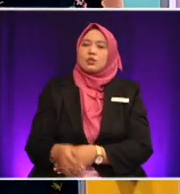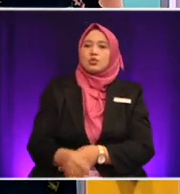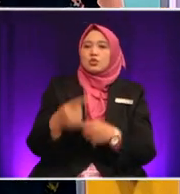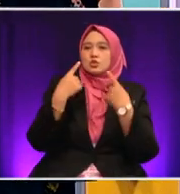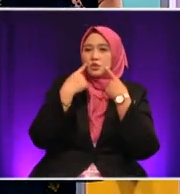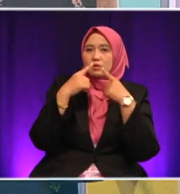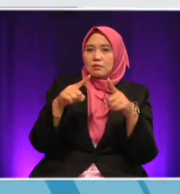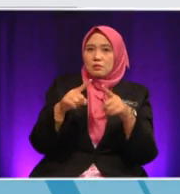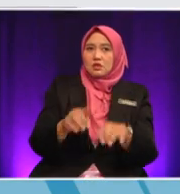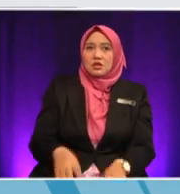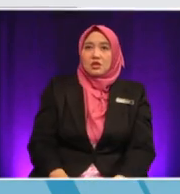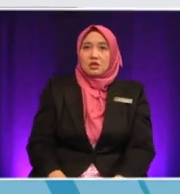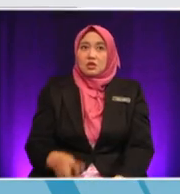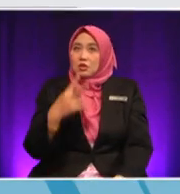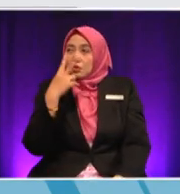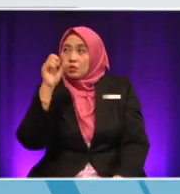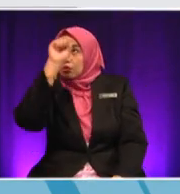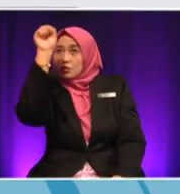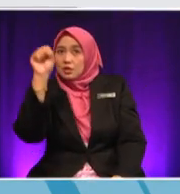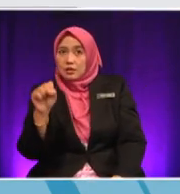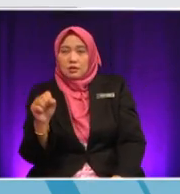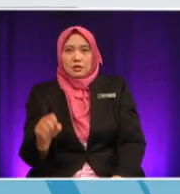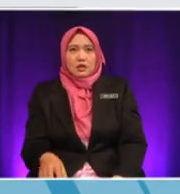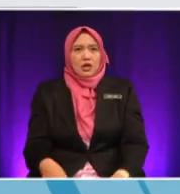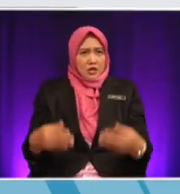tak Raja nih murid-murid itu